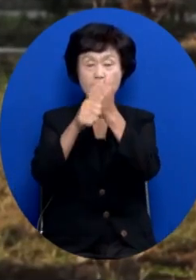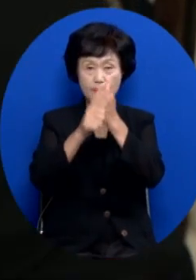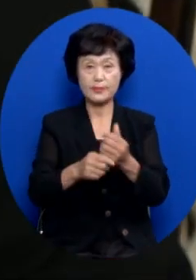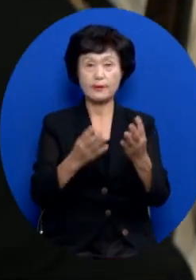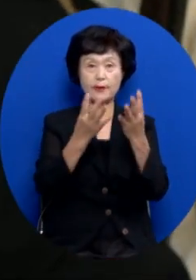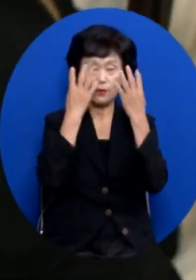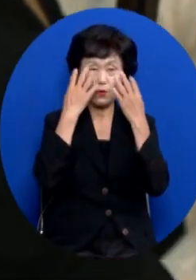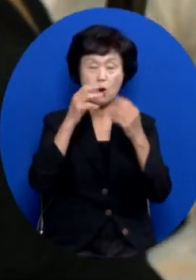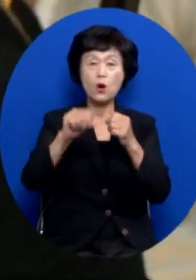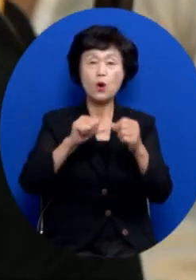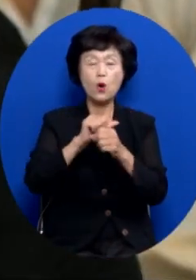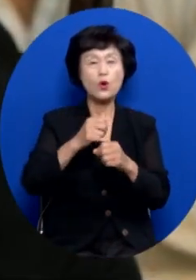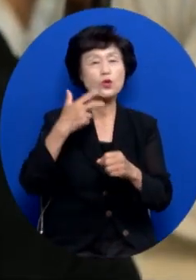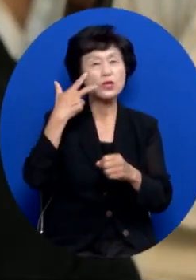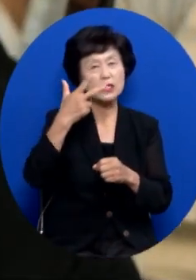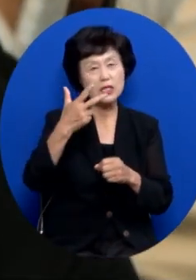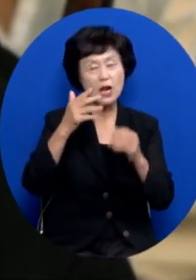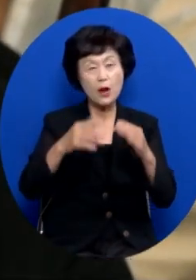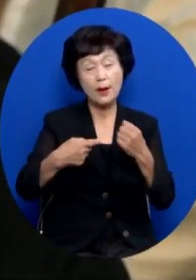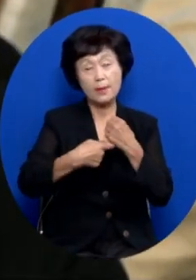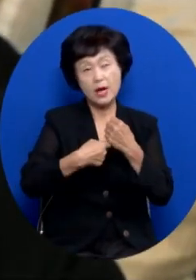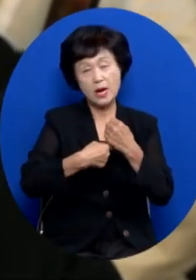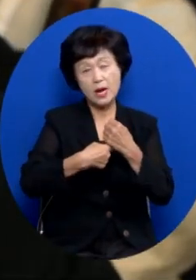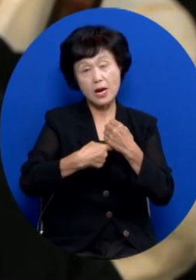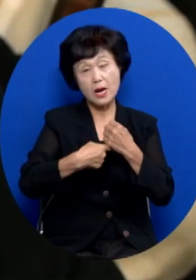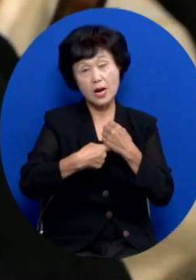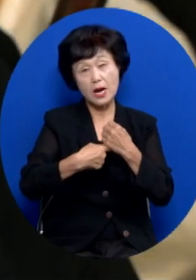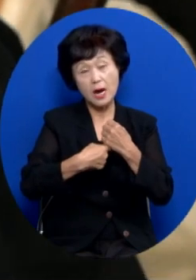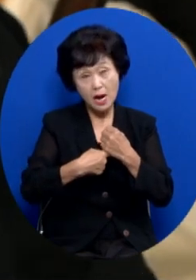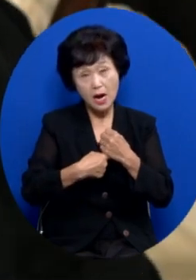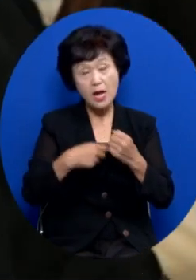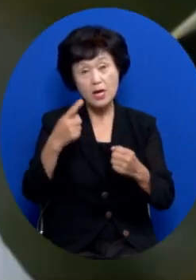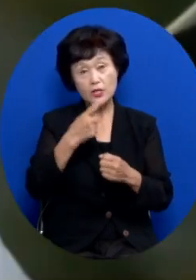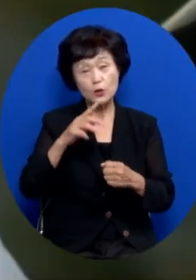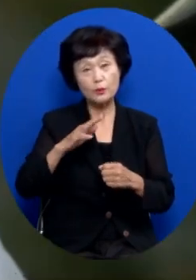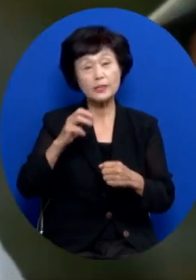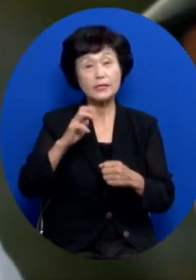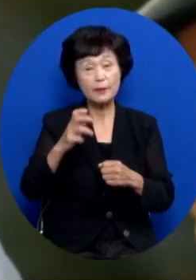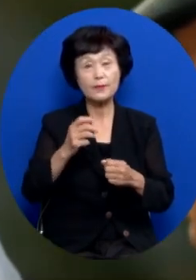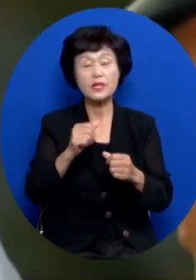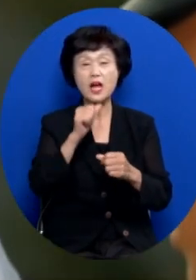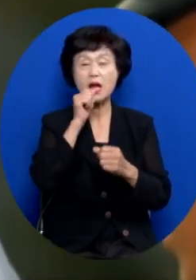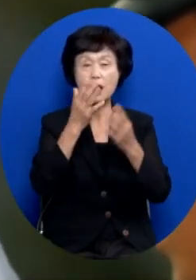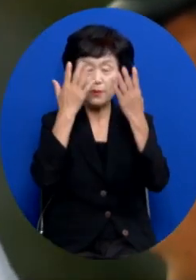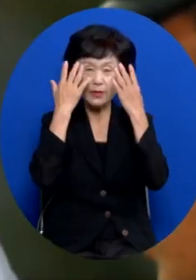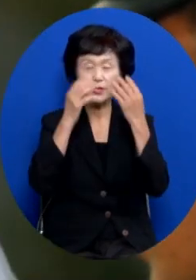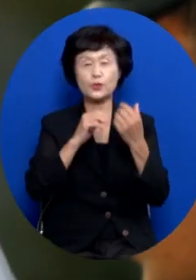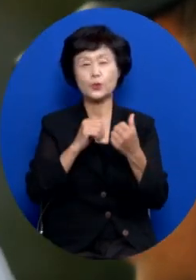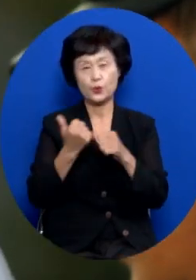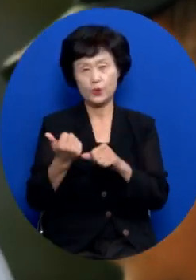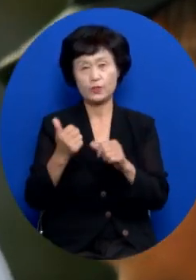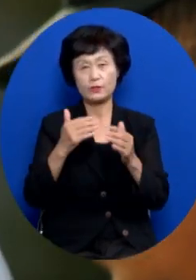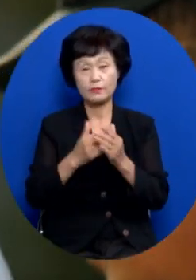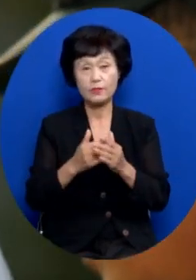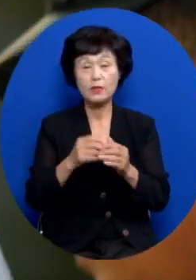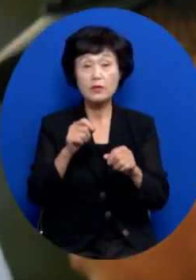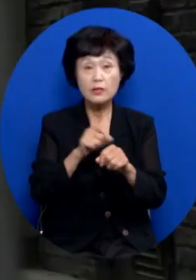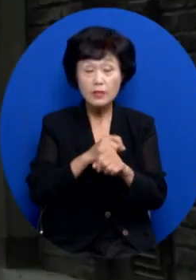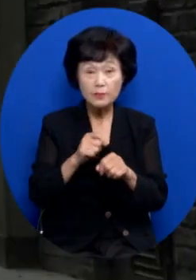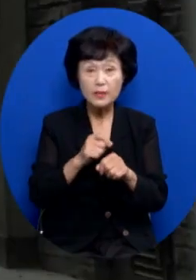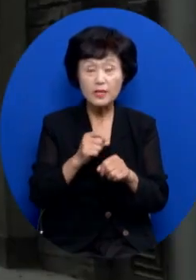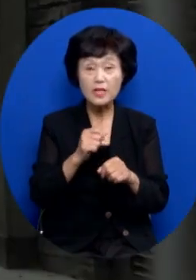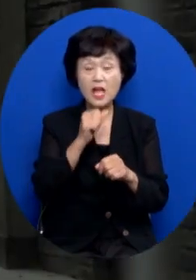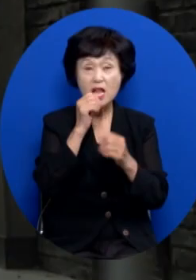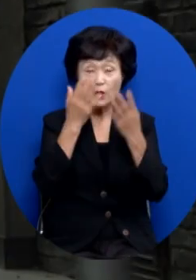7개월 동안의 모진 고문을 견디다 못해 1944년 옥중 순교를 합니다. 특히 투옥